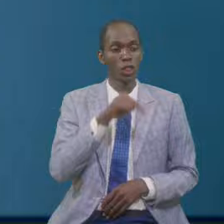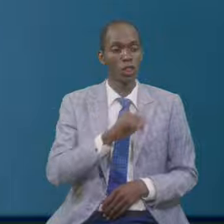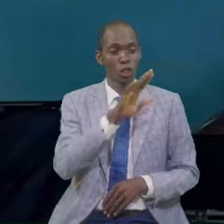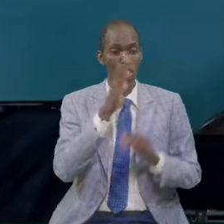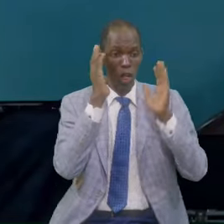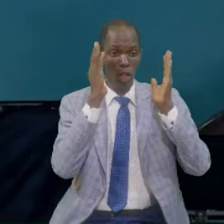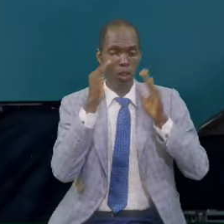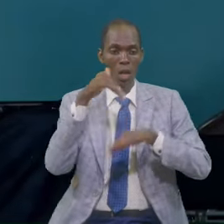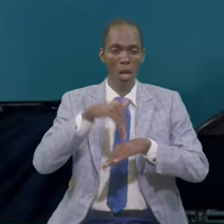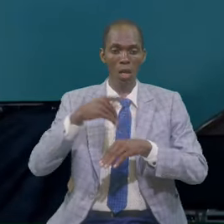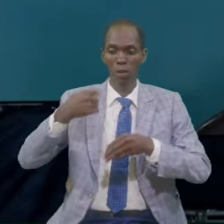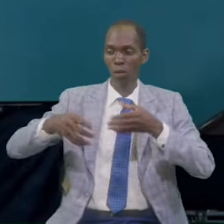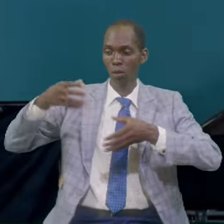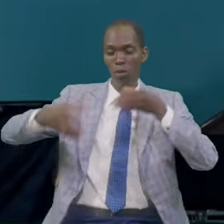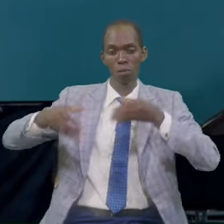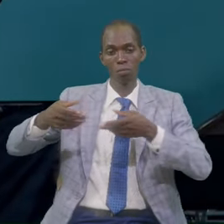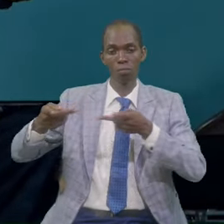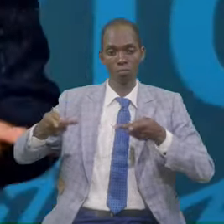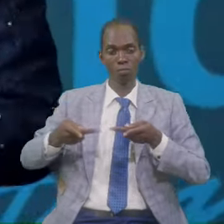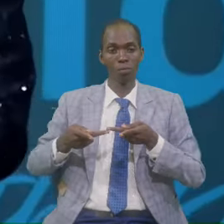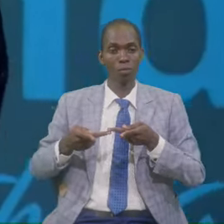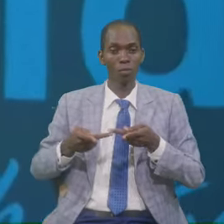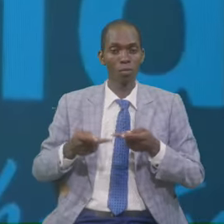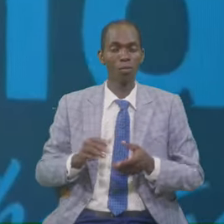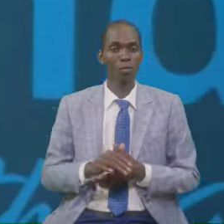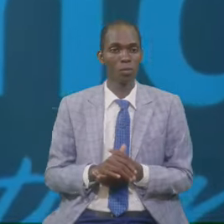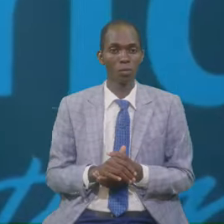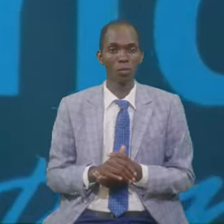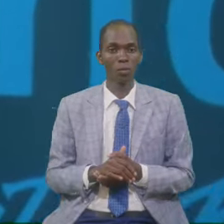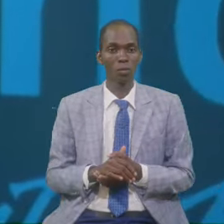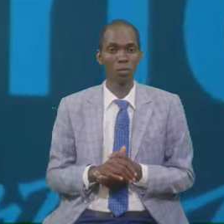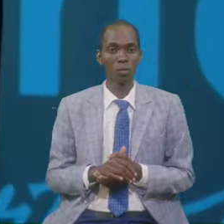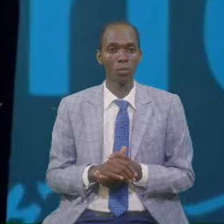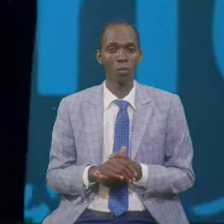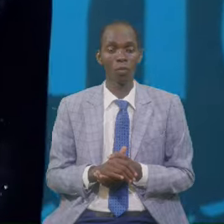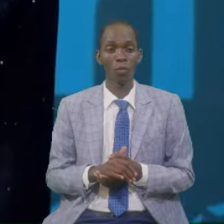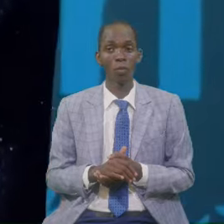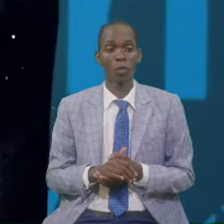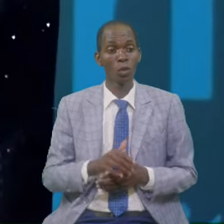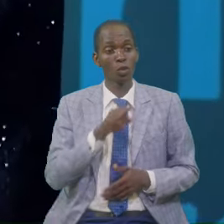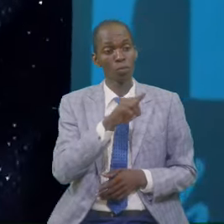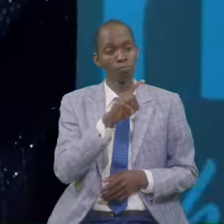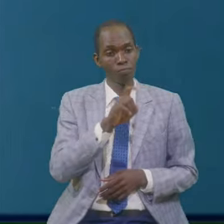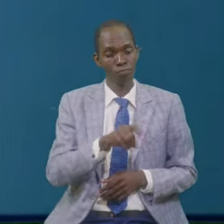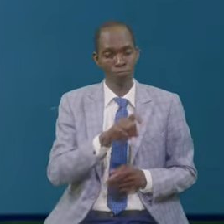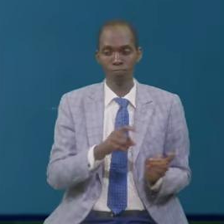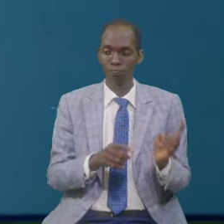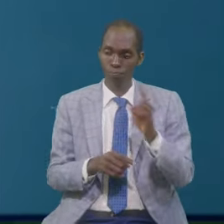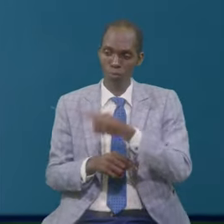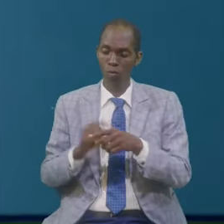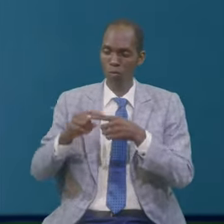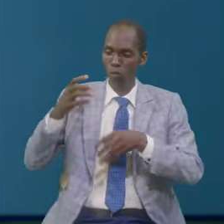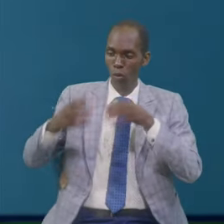చెప్తాడు, నువ్వు అలా చేసావు, నేను చూచాను, నువ్వు వచ్చి కోర్టులో దర్శనం ఇవ్వాల్సిందే. You need to come and prove yourself